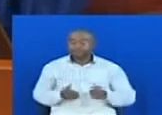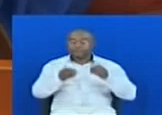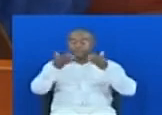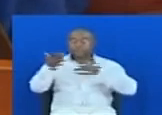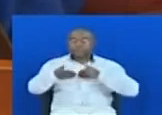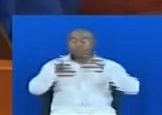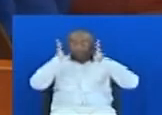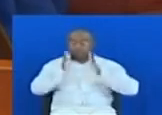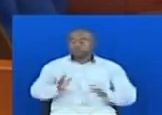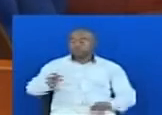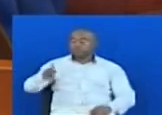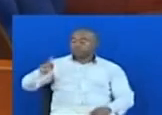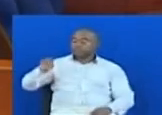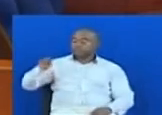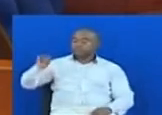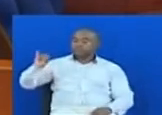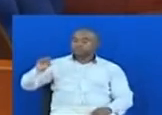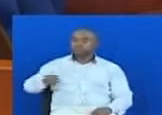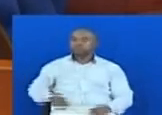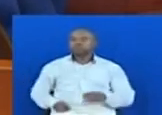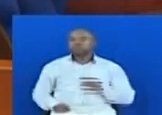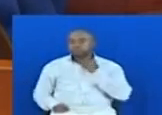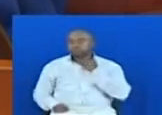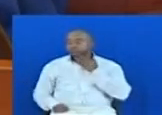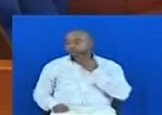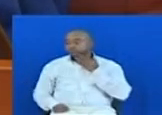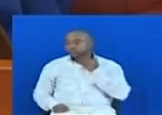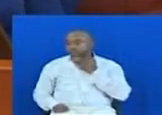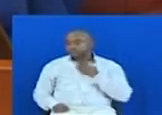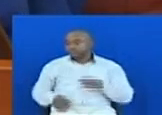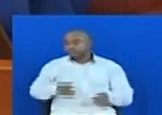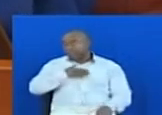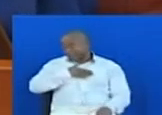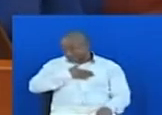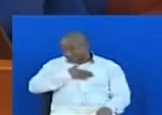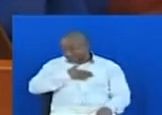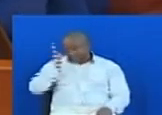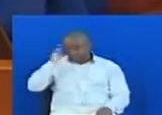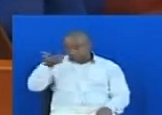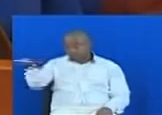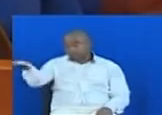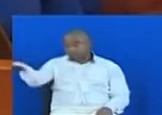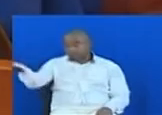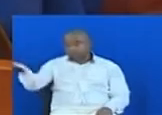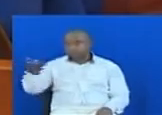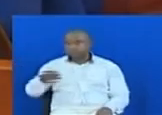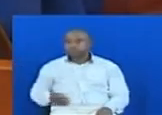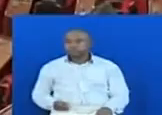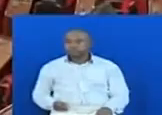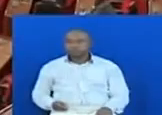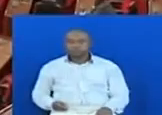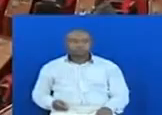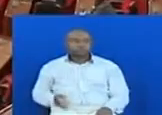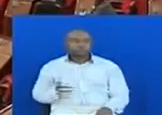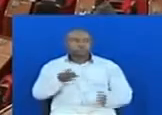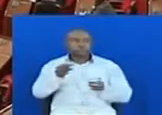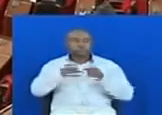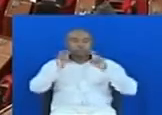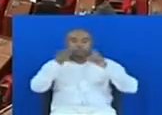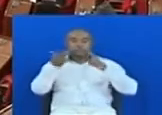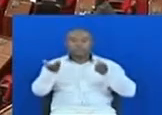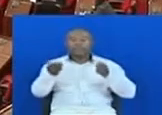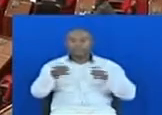Case. Asante sana Mheshimiwa Speaker kwa kunipa nafasi na Mheshimiwa Joseph Msukuma kuchangia hoja ya kumpongeza rais. Kusema kweli Mheshimiwa